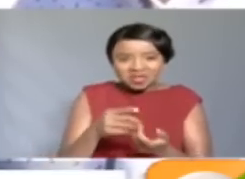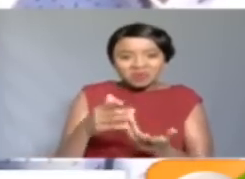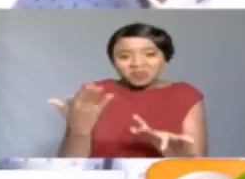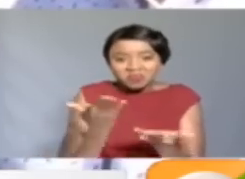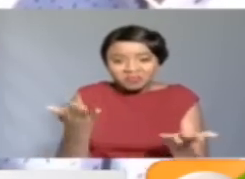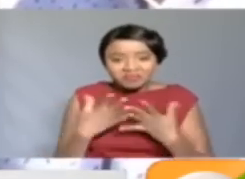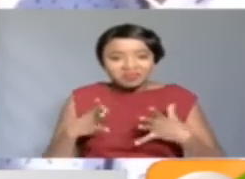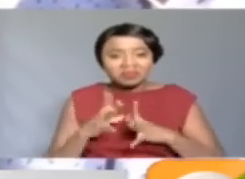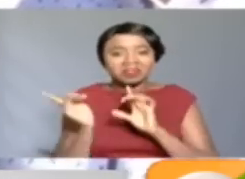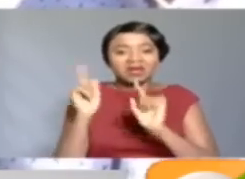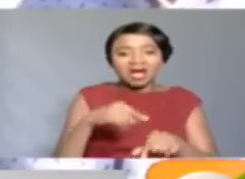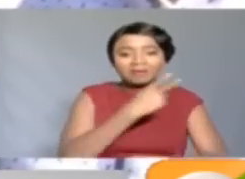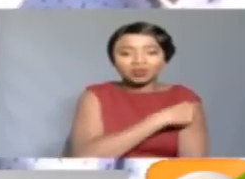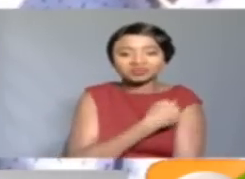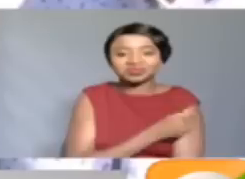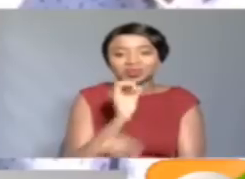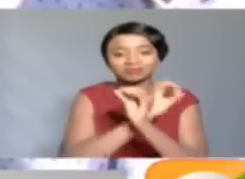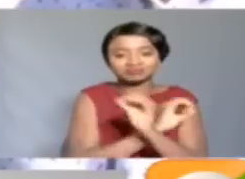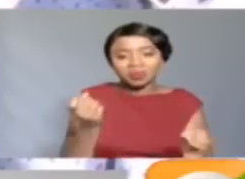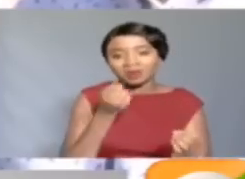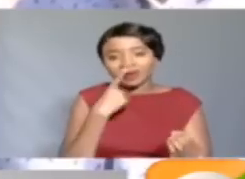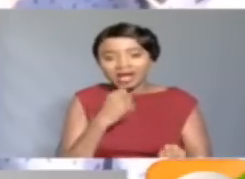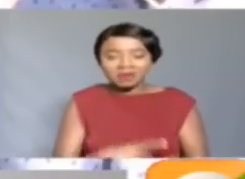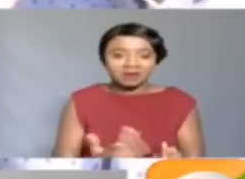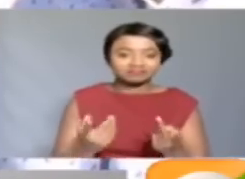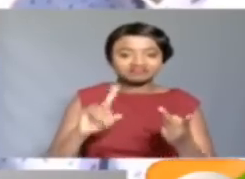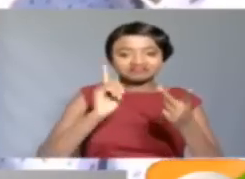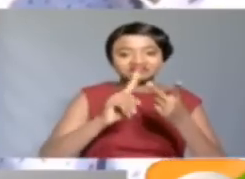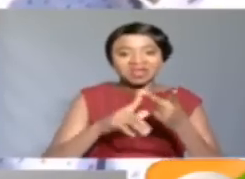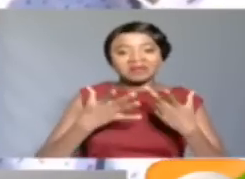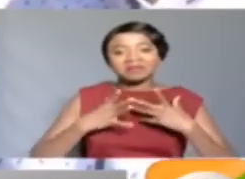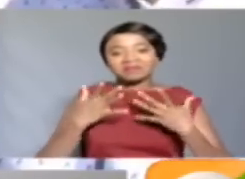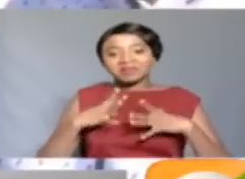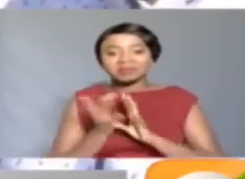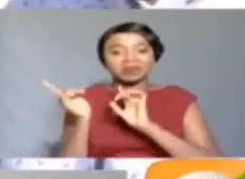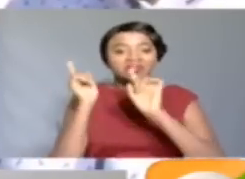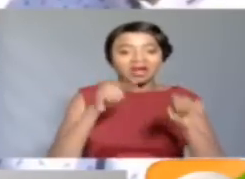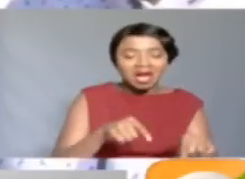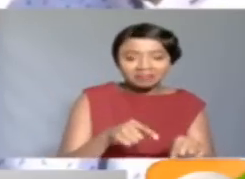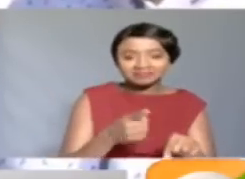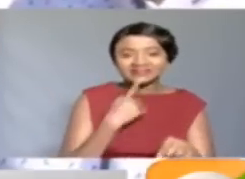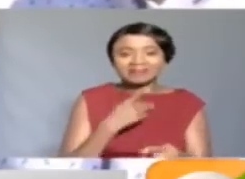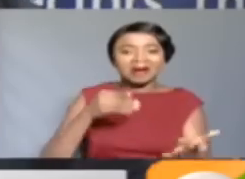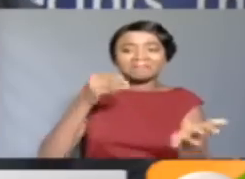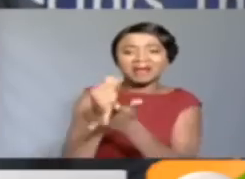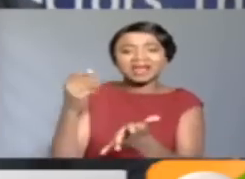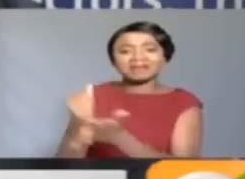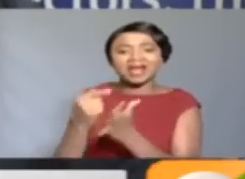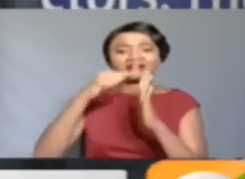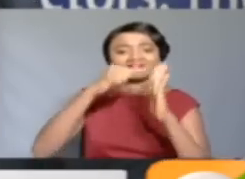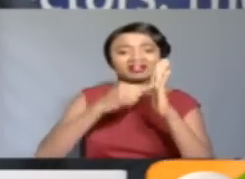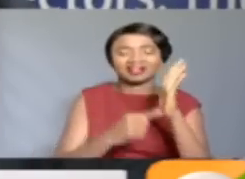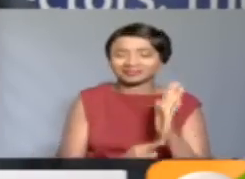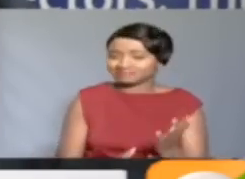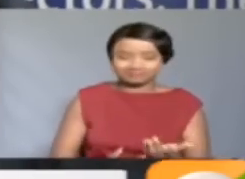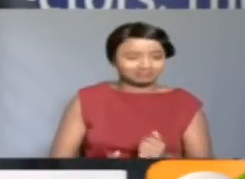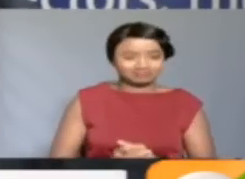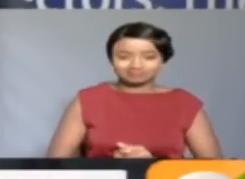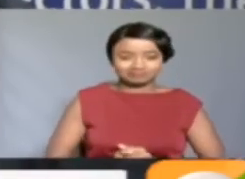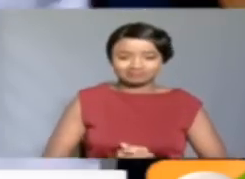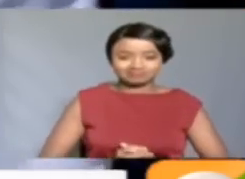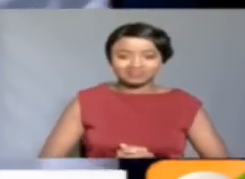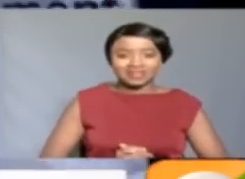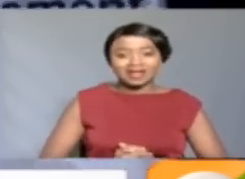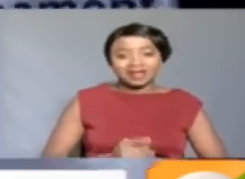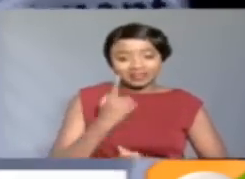hospitali hakuna madawa. Wananchi wanaenda hospitali wanaambiwa enda nunua hii na hii na hii. Waziri Ukur Yattani amesema kuwa